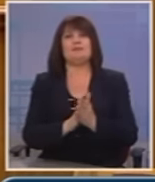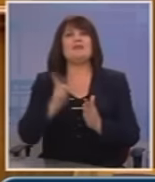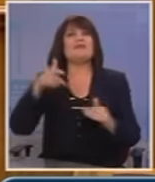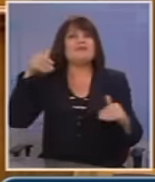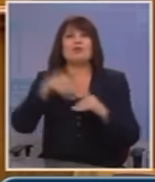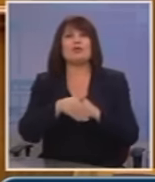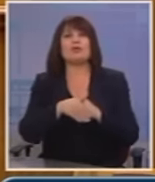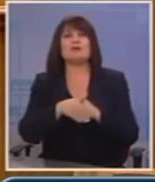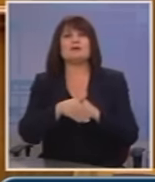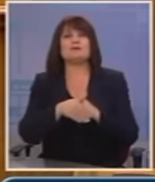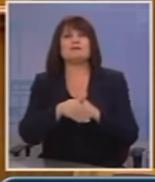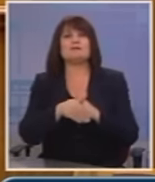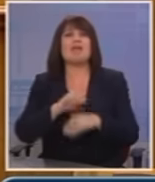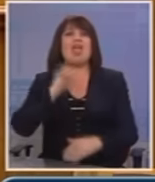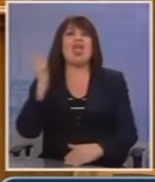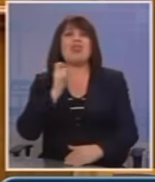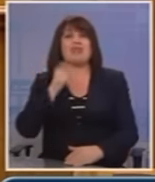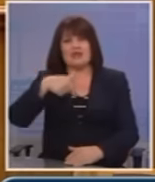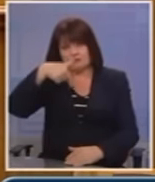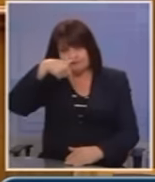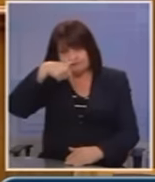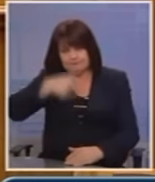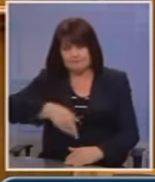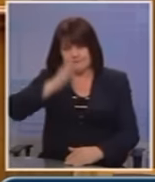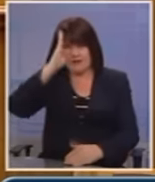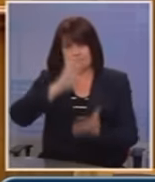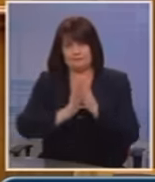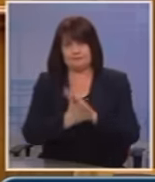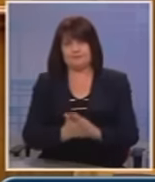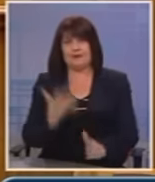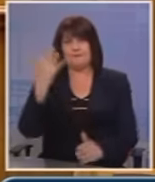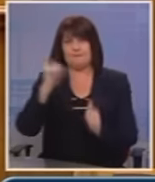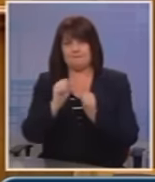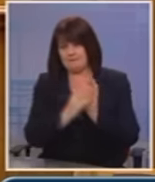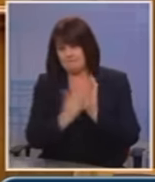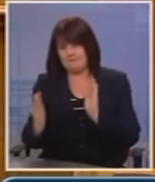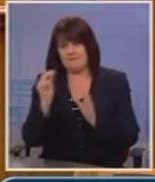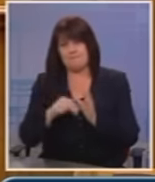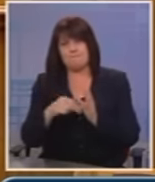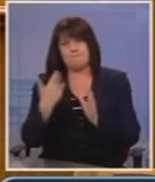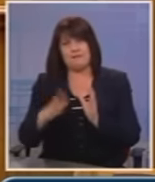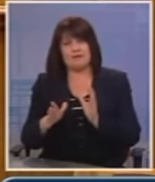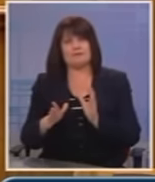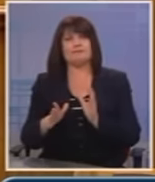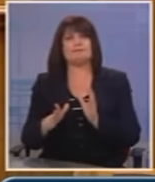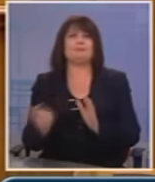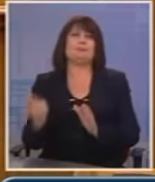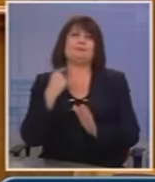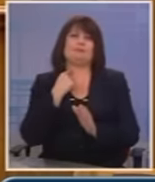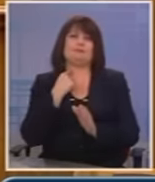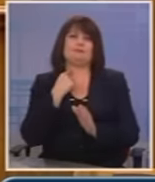χρεοκοπία θα είναι εθνική ταπείνωση. 5 μήνες μετά από τις εκλογές, η